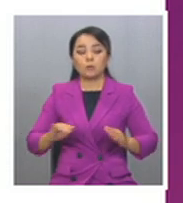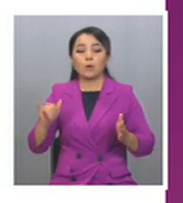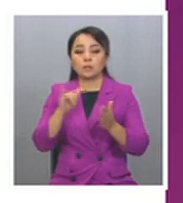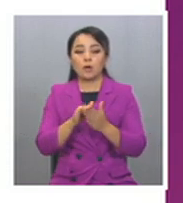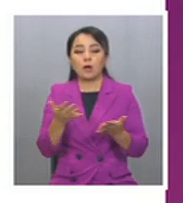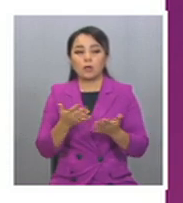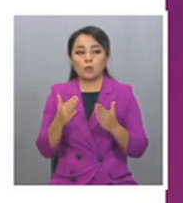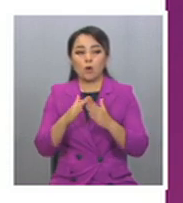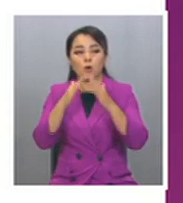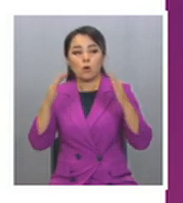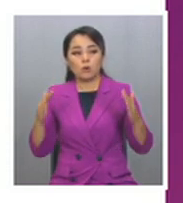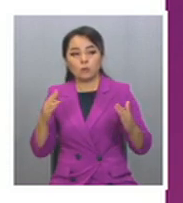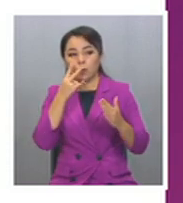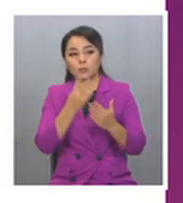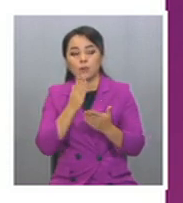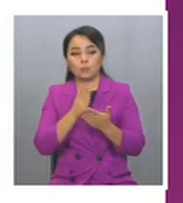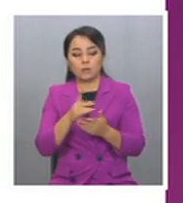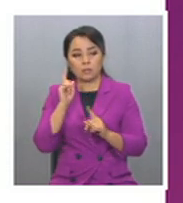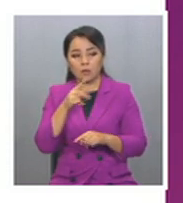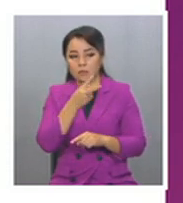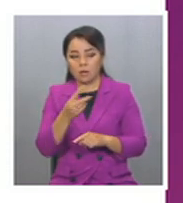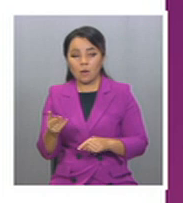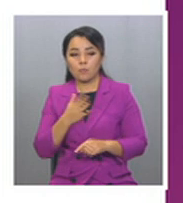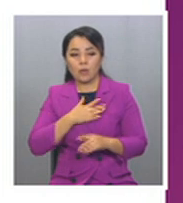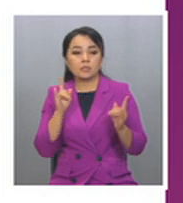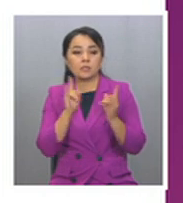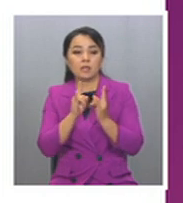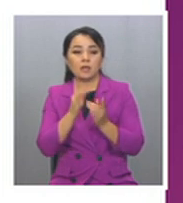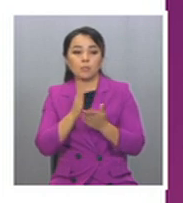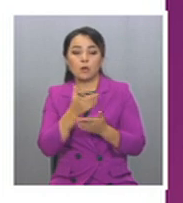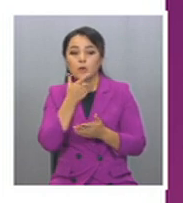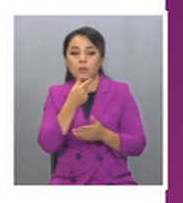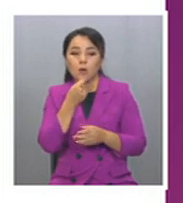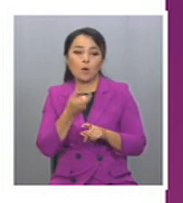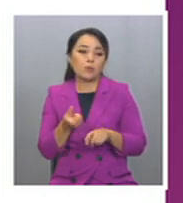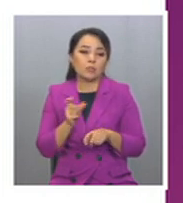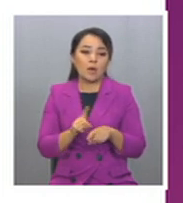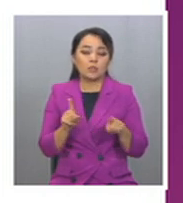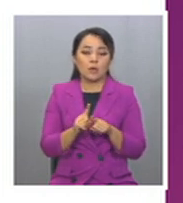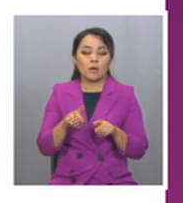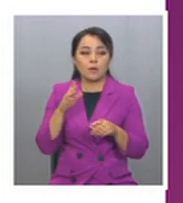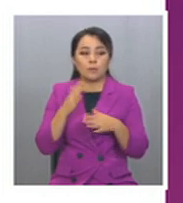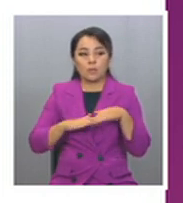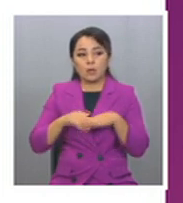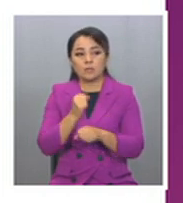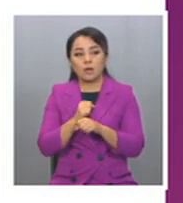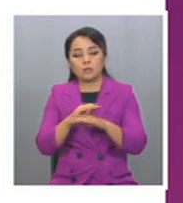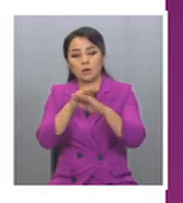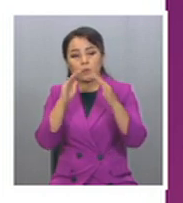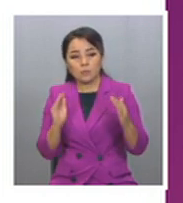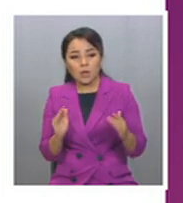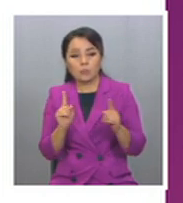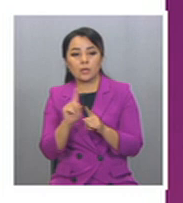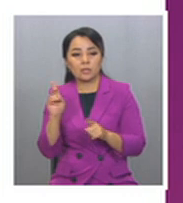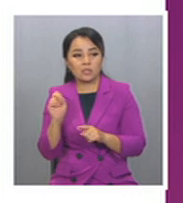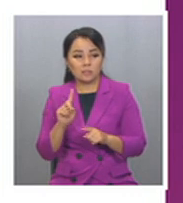үлкен шатырлар көрдім десеңізші, мен терезелері бар өте әдемі де шеберлікпен жасалған киіз жабылған